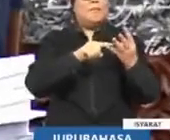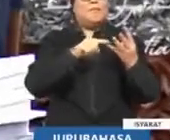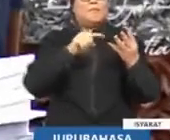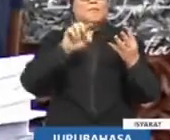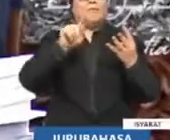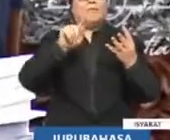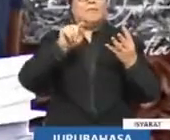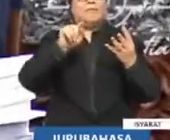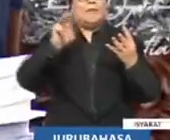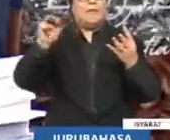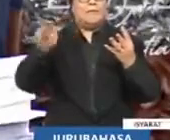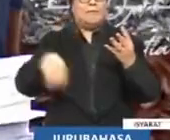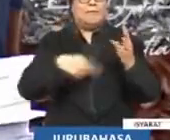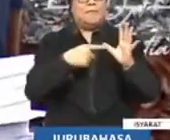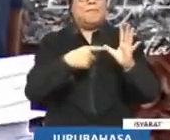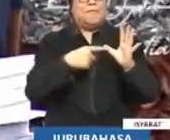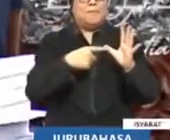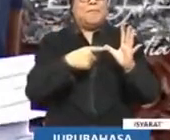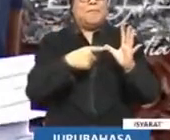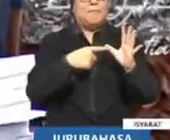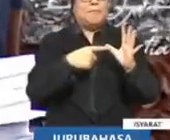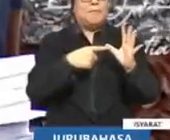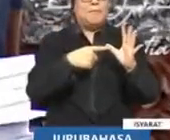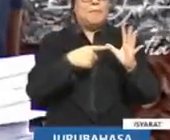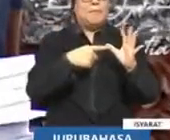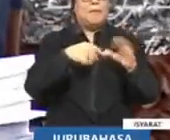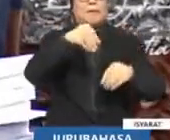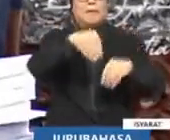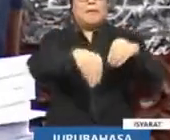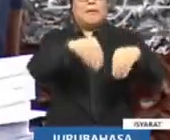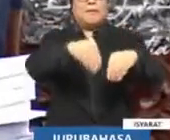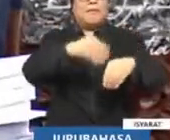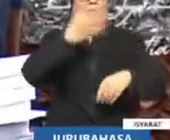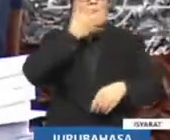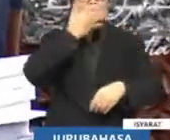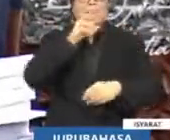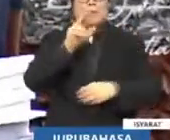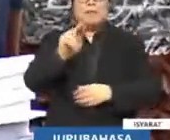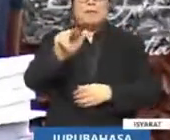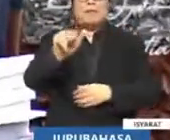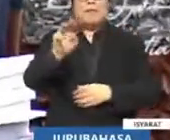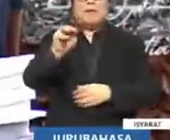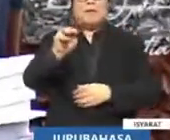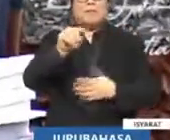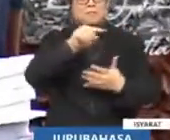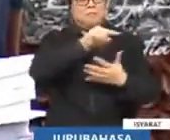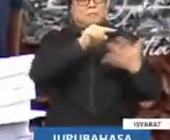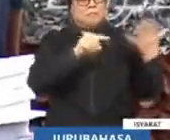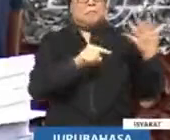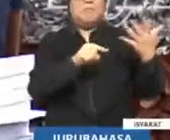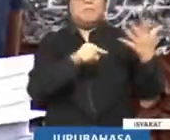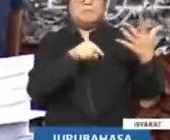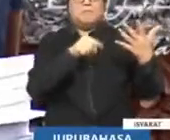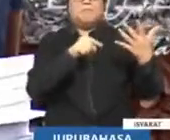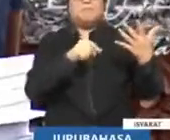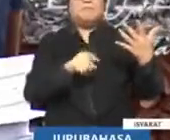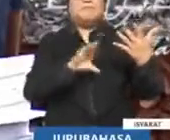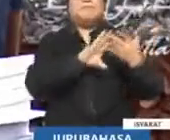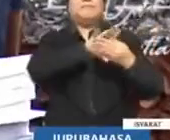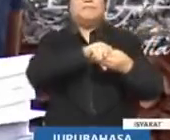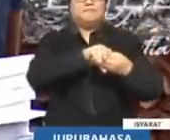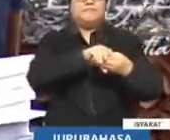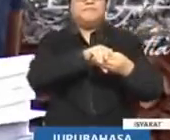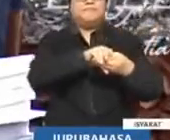dan isu berkenaan tanaman Chile di bawah enam juga melibatkan nah